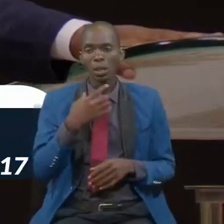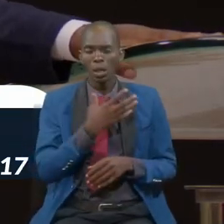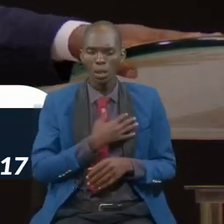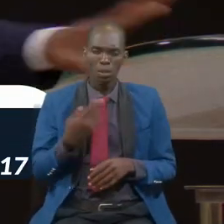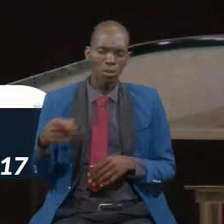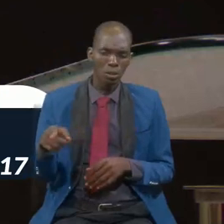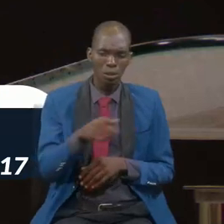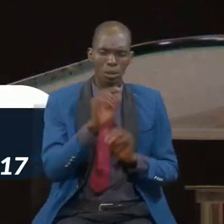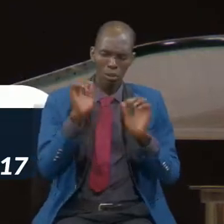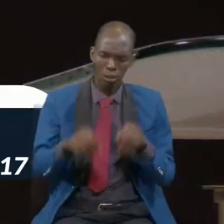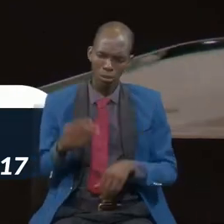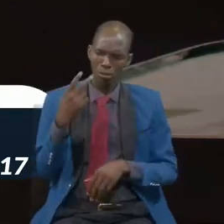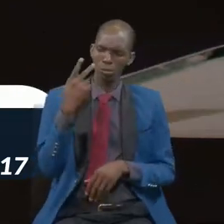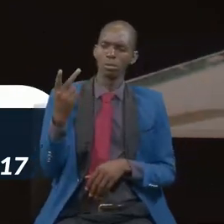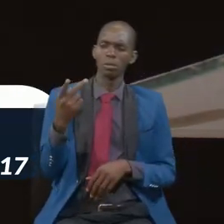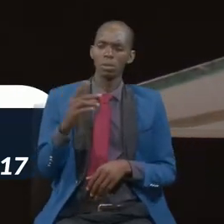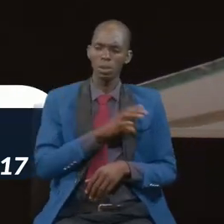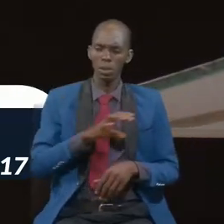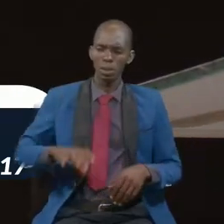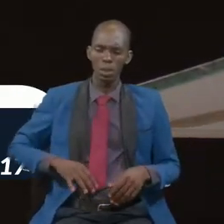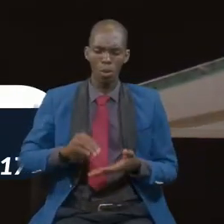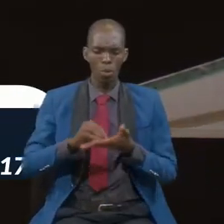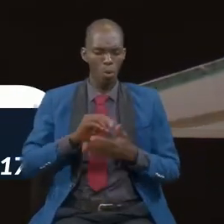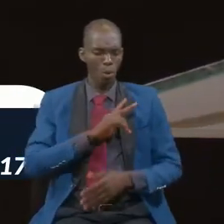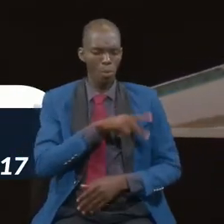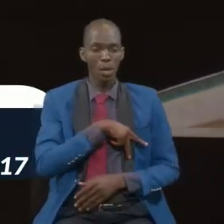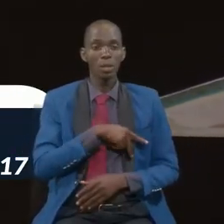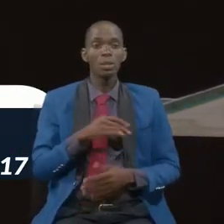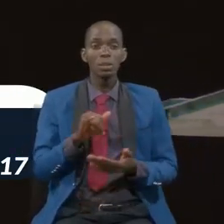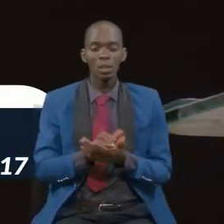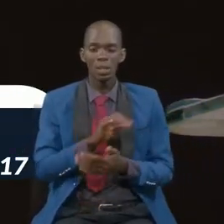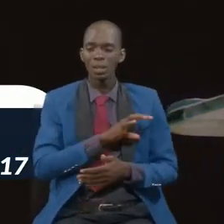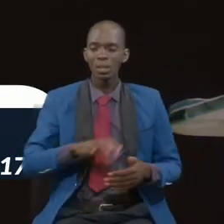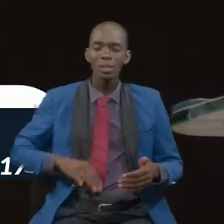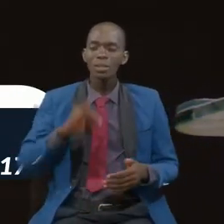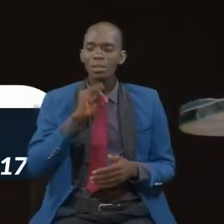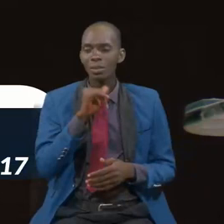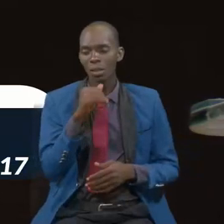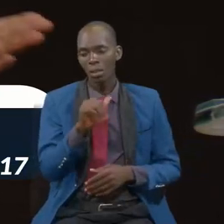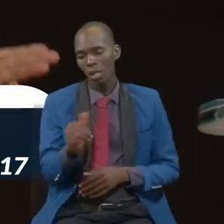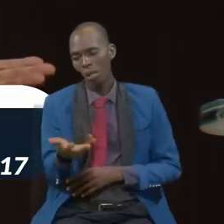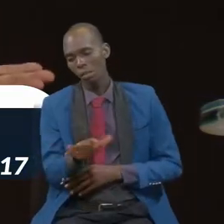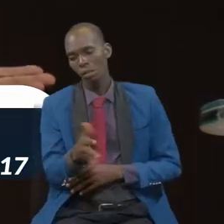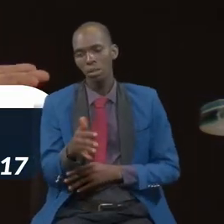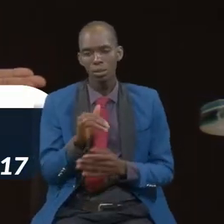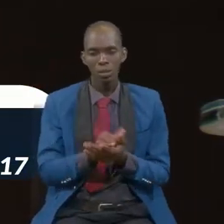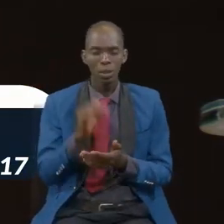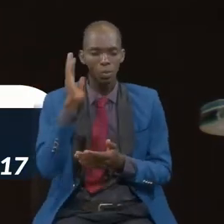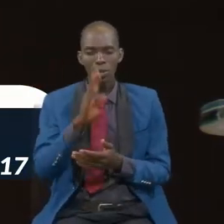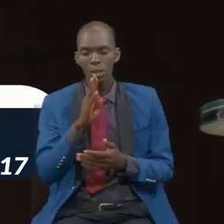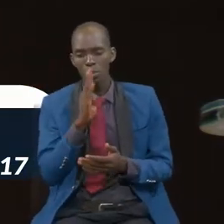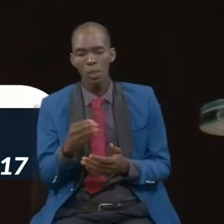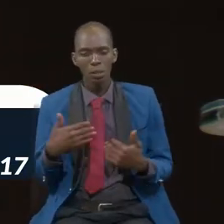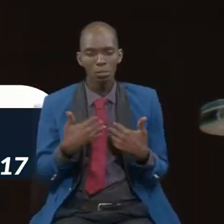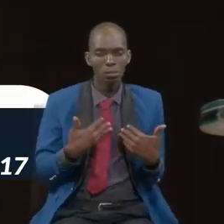ces paroles ils ont vu sa personnalité il n'est pas une personne un caméléon qui est ici